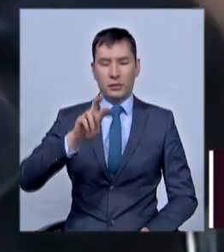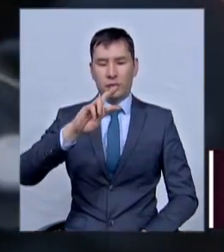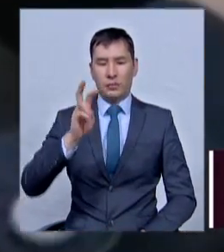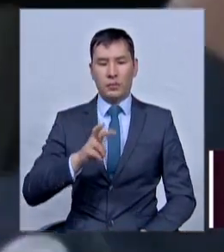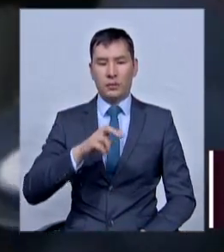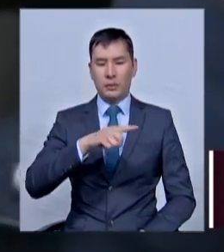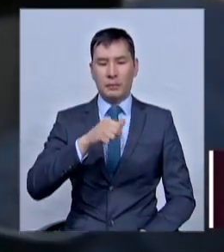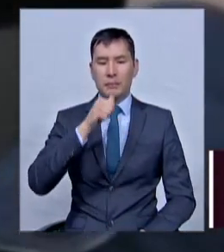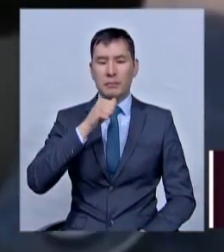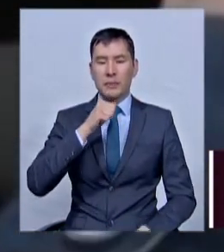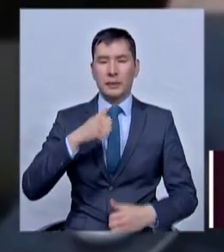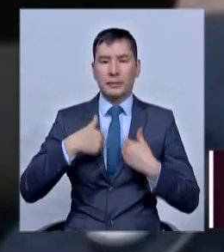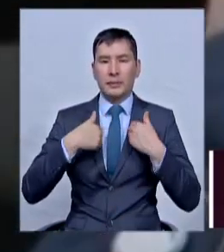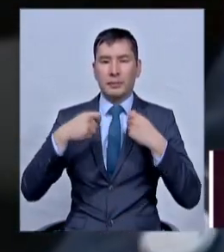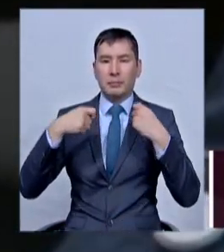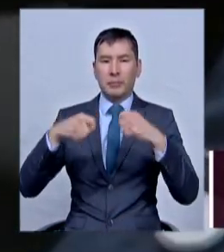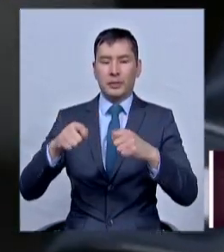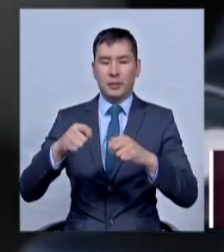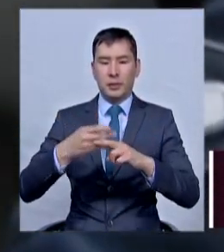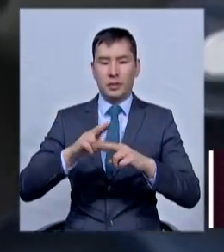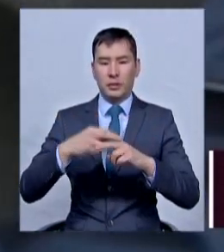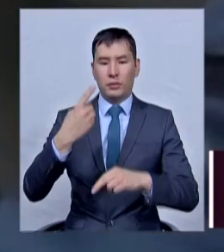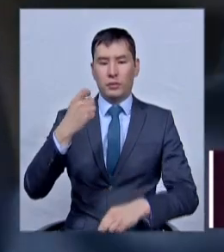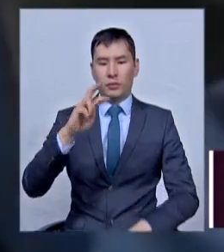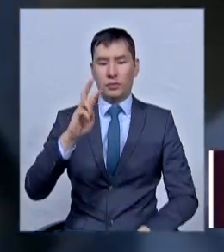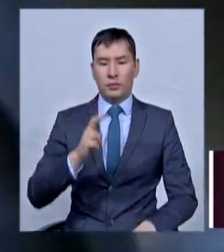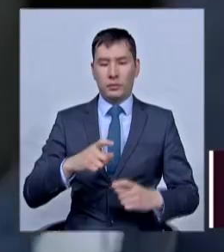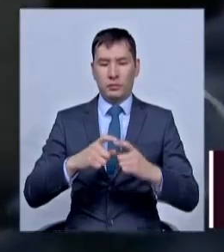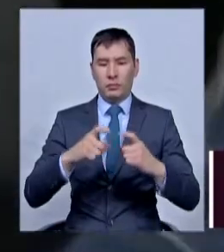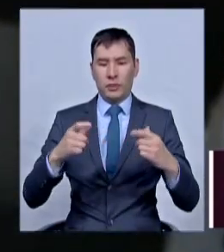сату фактісін анықтаған. Күдікті 100 ақш доллары номиналындағы